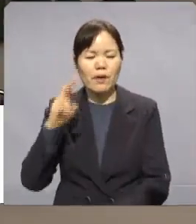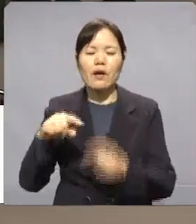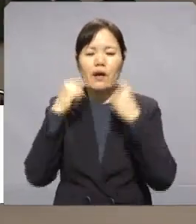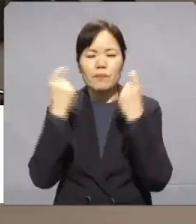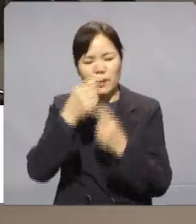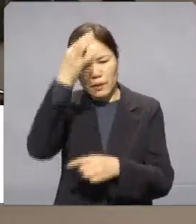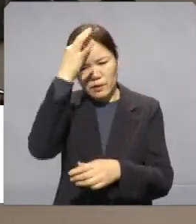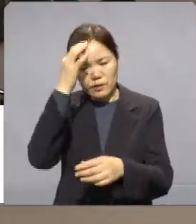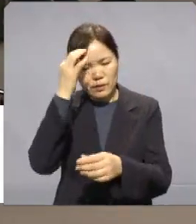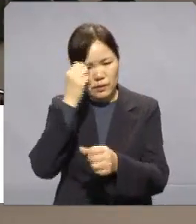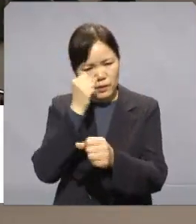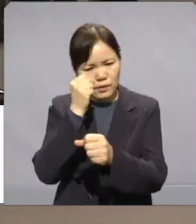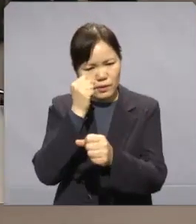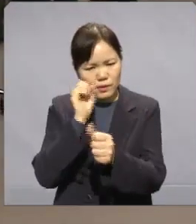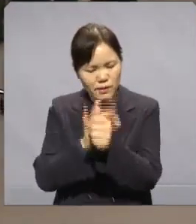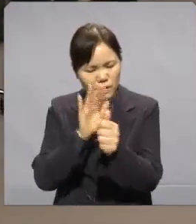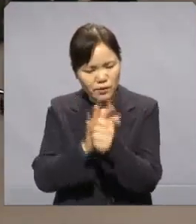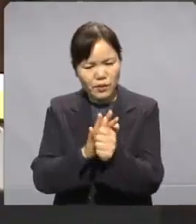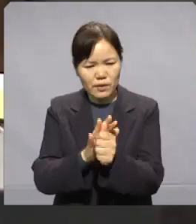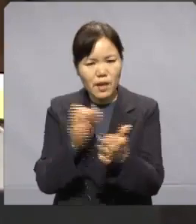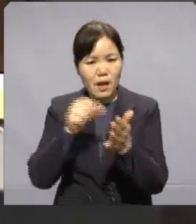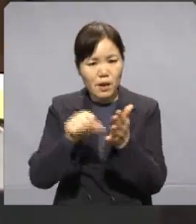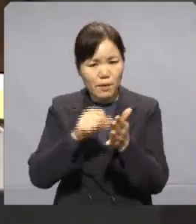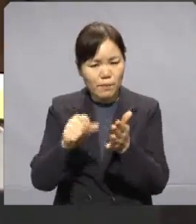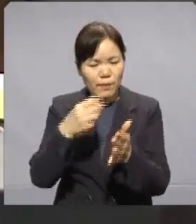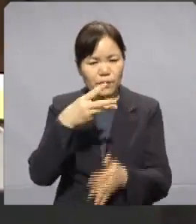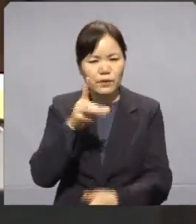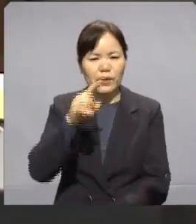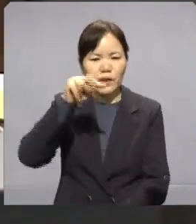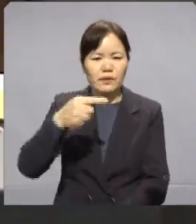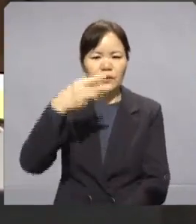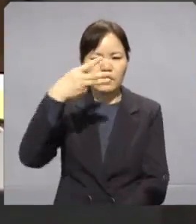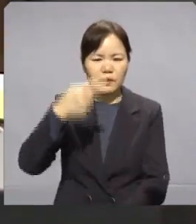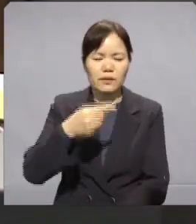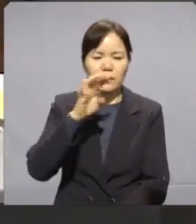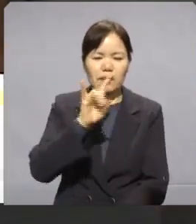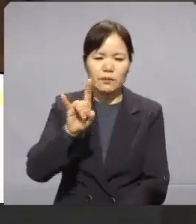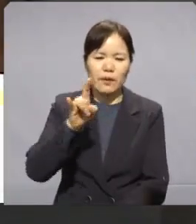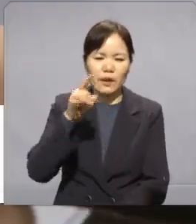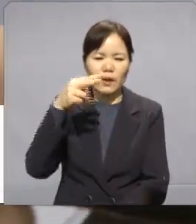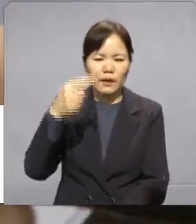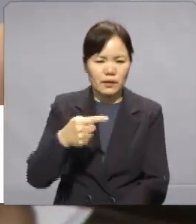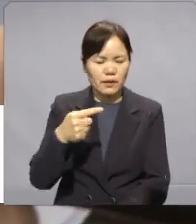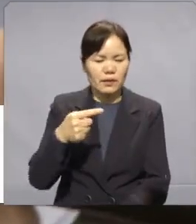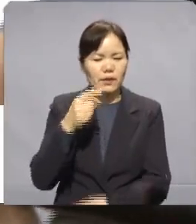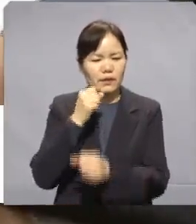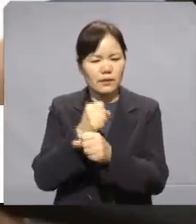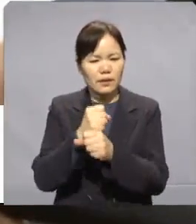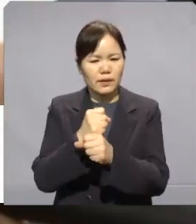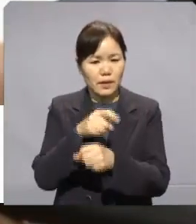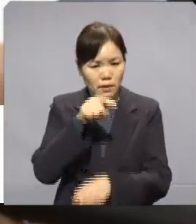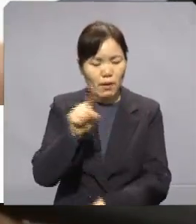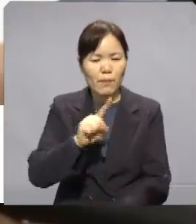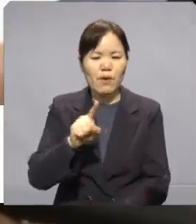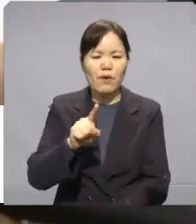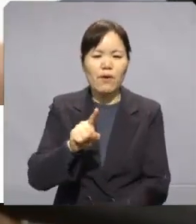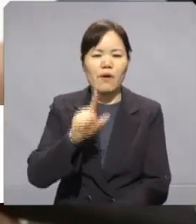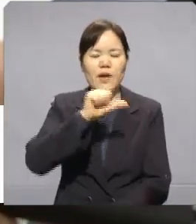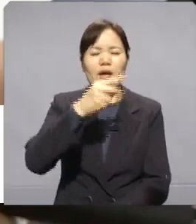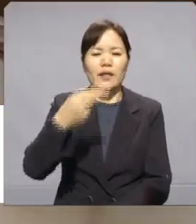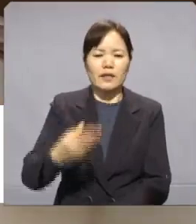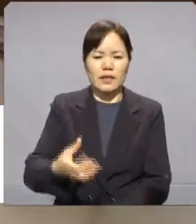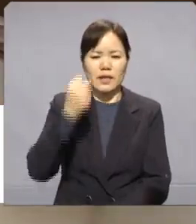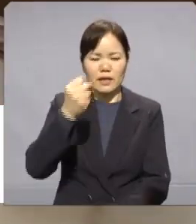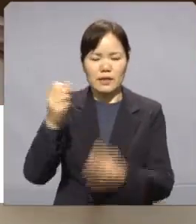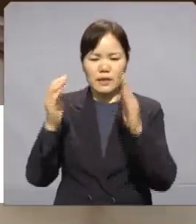기술 개발을 지원하고 물류 전용 테스트 배드를 조성합니다. 테스트 배드는 한국토지주택공사가 소유한